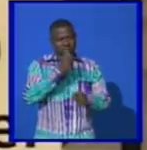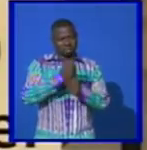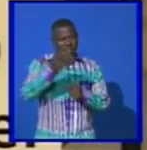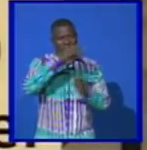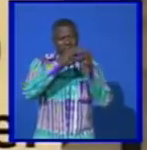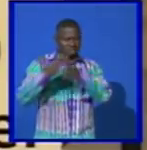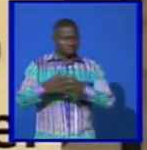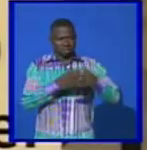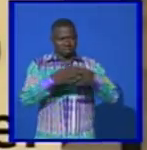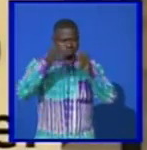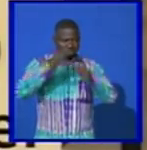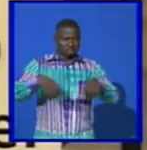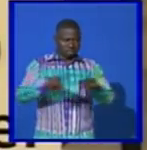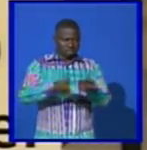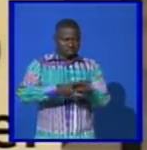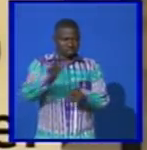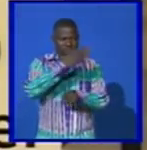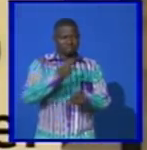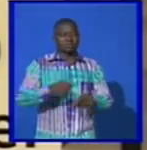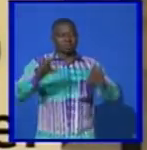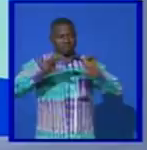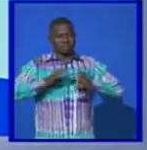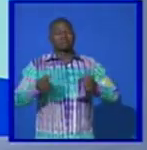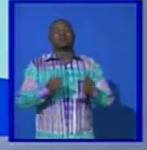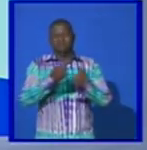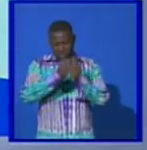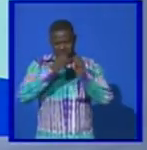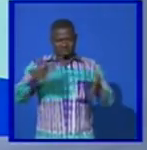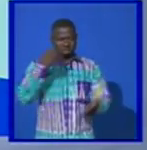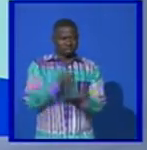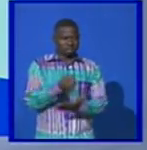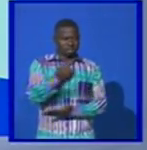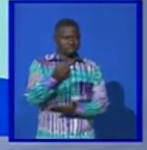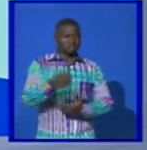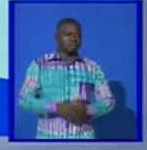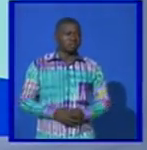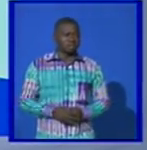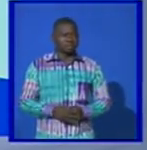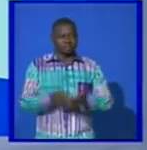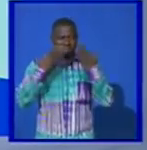synonymes de congés sans solde forcés jusqu'à ce qu'un accord soit trouvé. Merci de votre